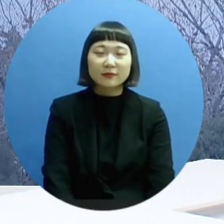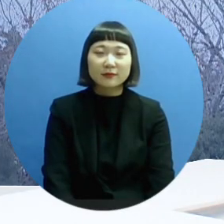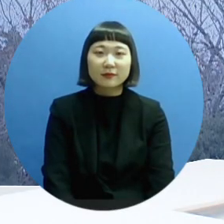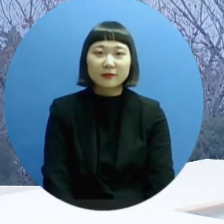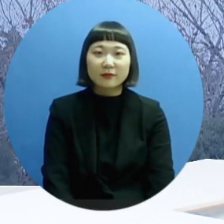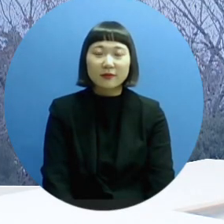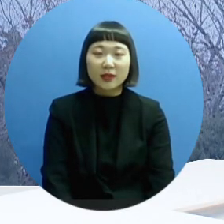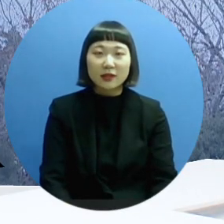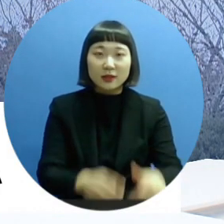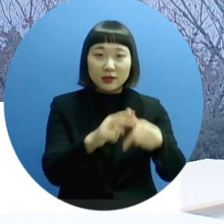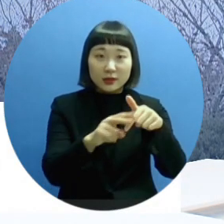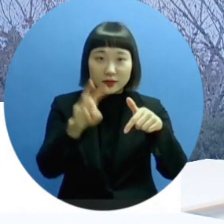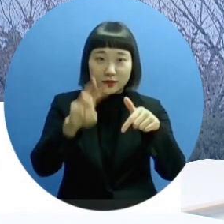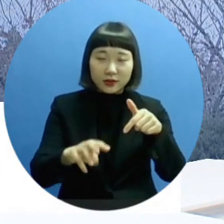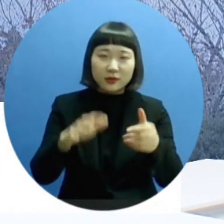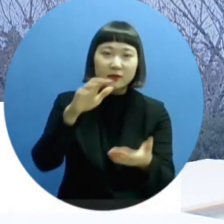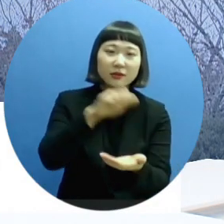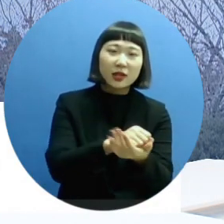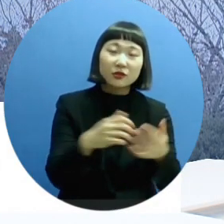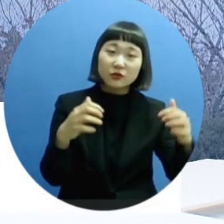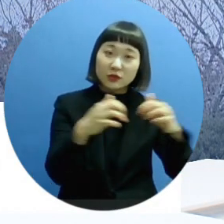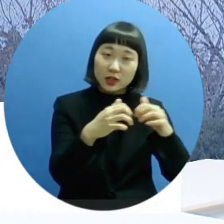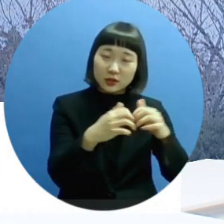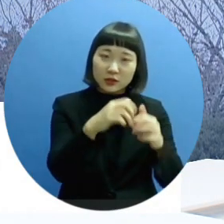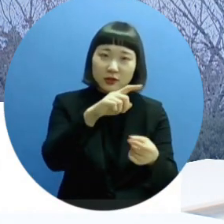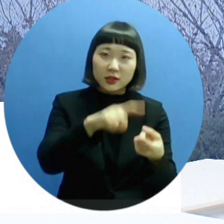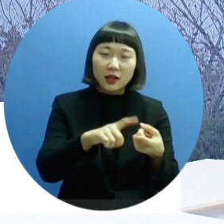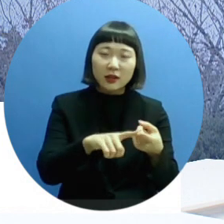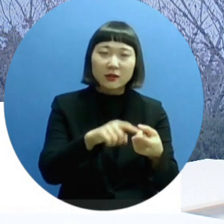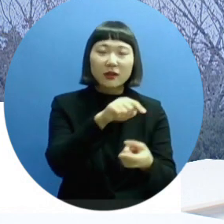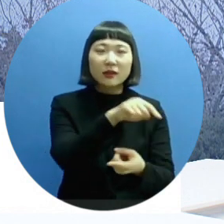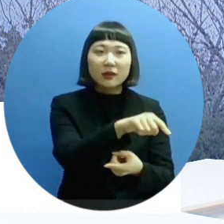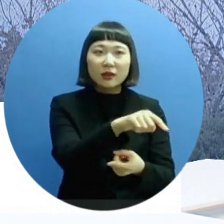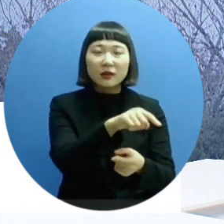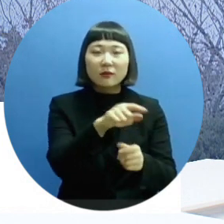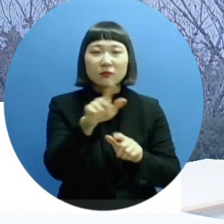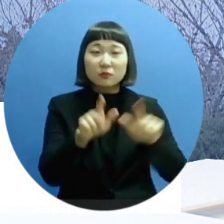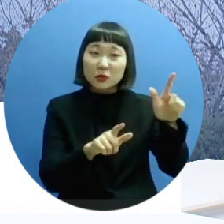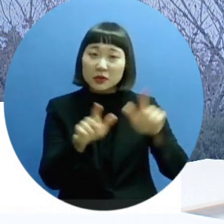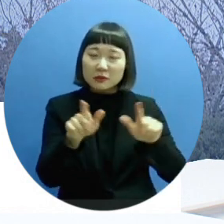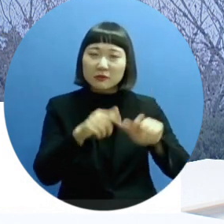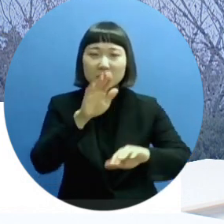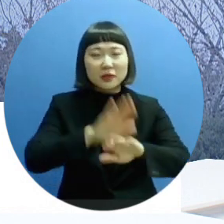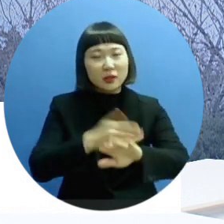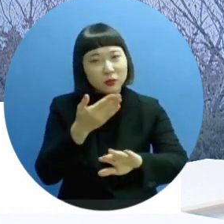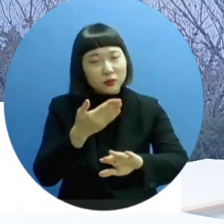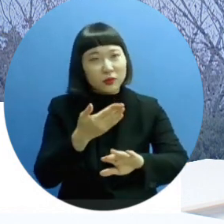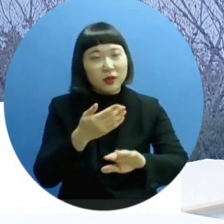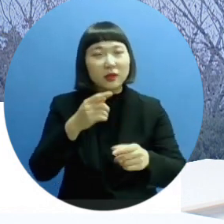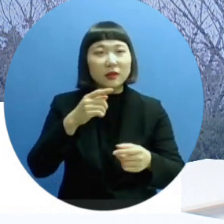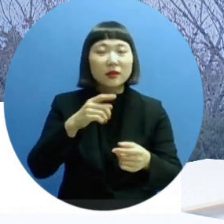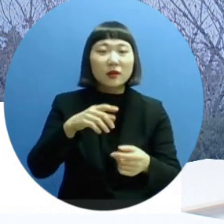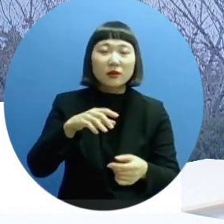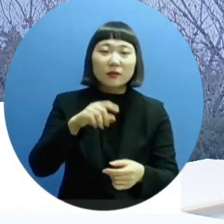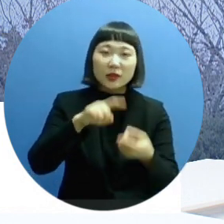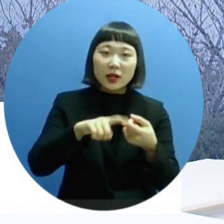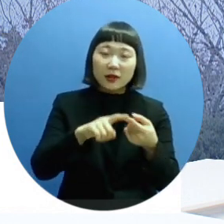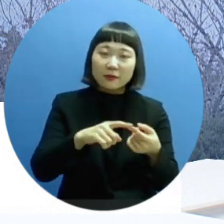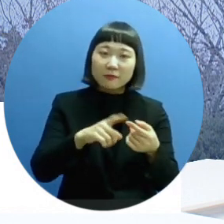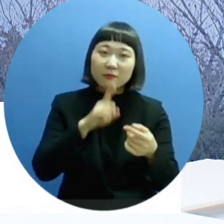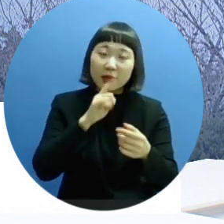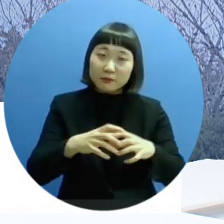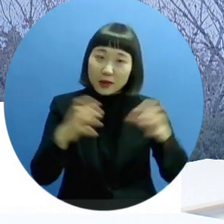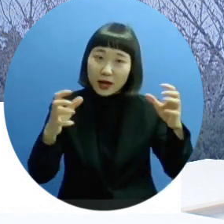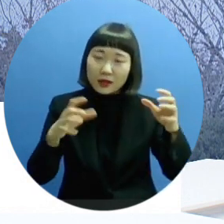인천 상륙작전 부조 오류 논란이 제기된 건 이번이 처음이 아닙니다. 보수와 진보 간 첨예한 의견 차이